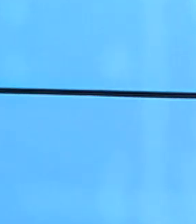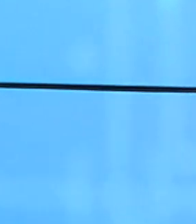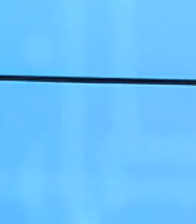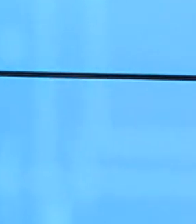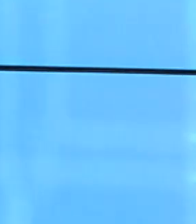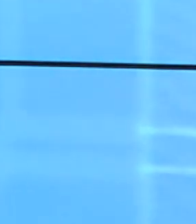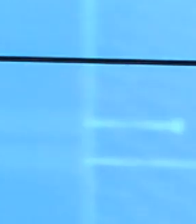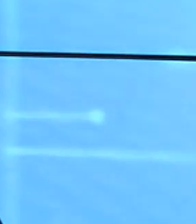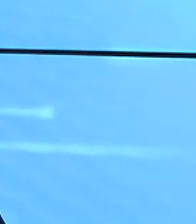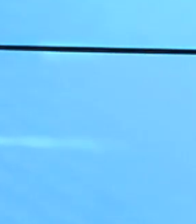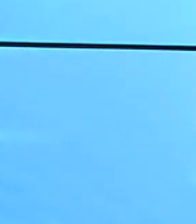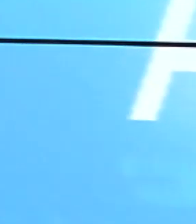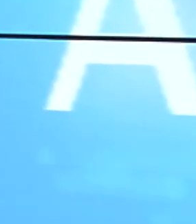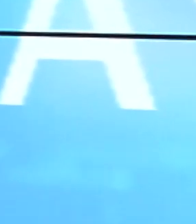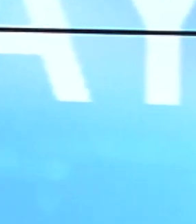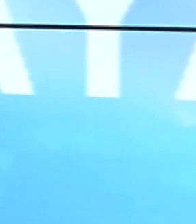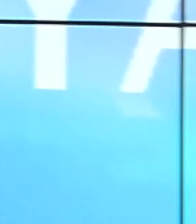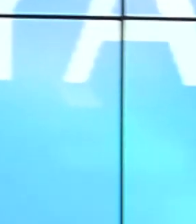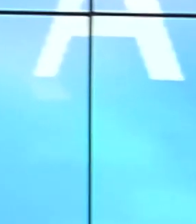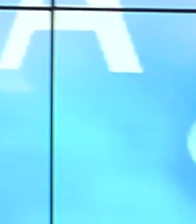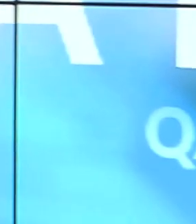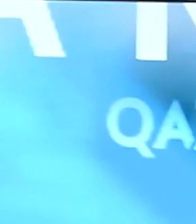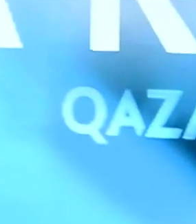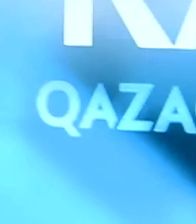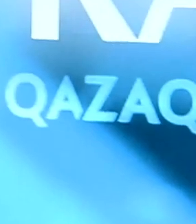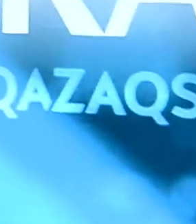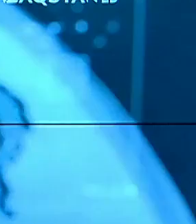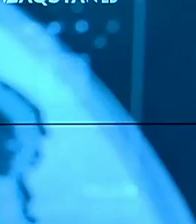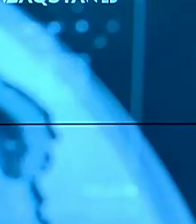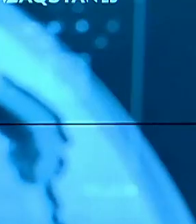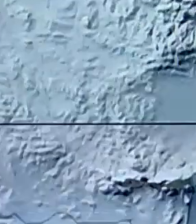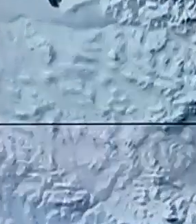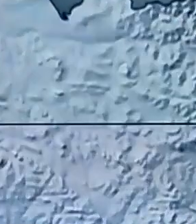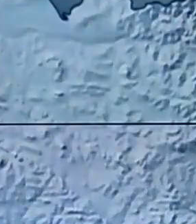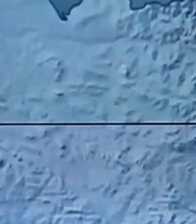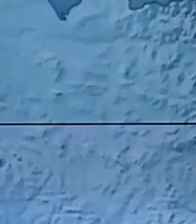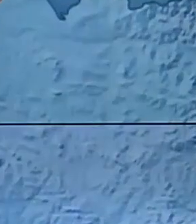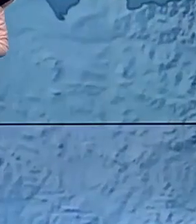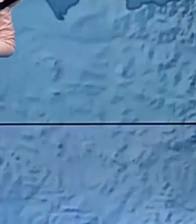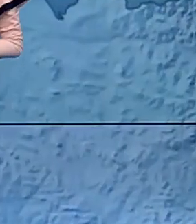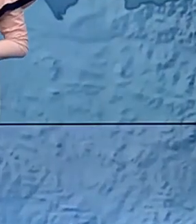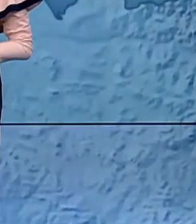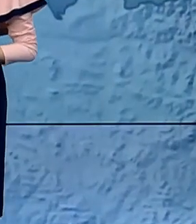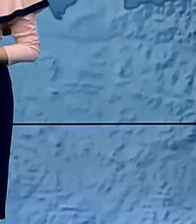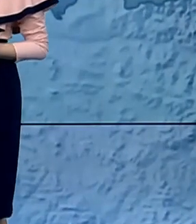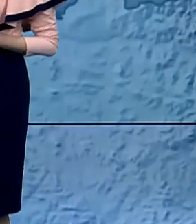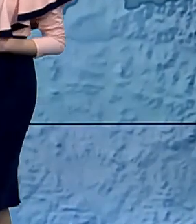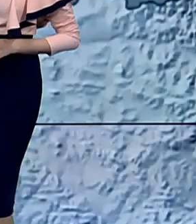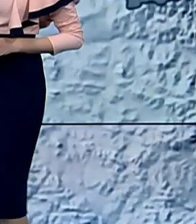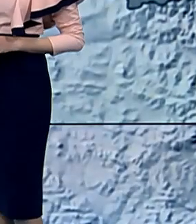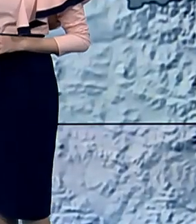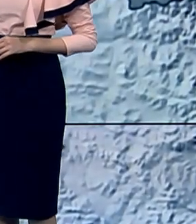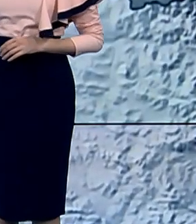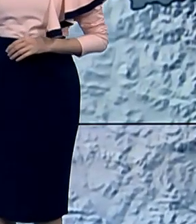Армысыздар, назарларыңызға 19-шы наурыз жұмаға арналған ауа райы болжамын ұсынамыз. Солтүстіктің бірқатар аймақтарында күн бұлтты, Петропавлда күндіз 2